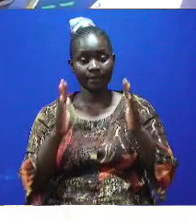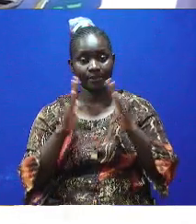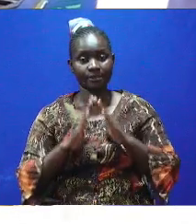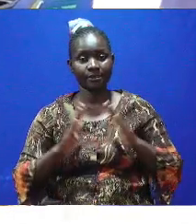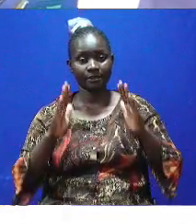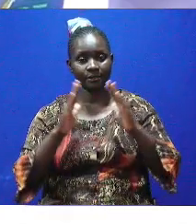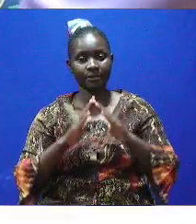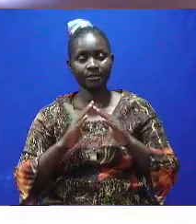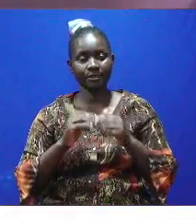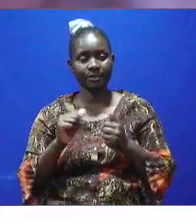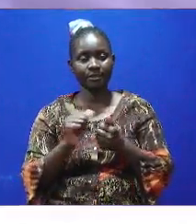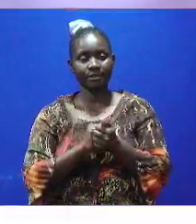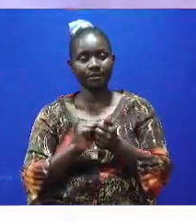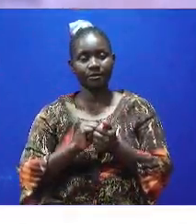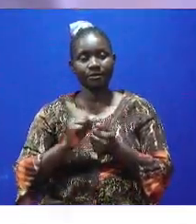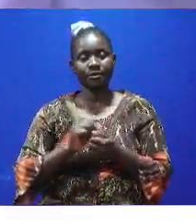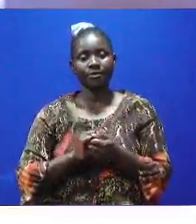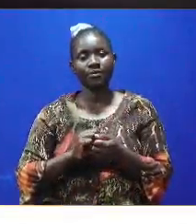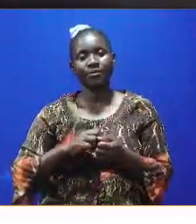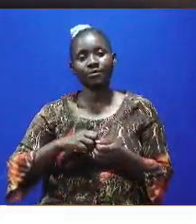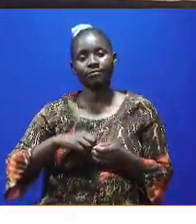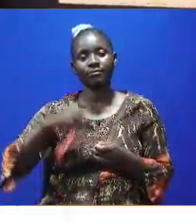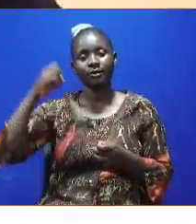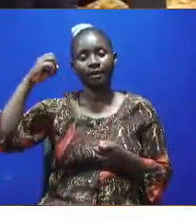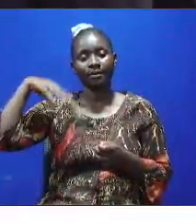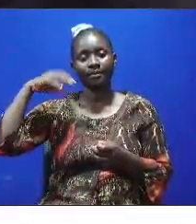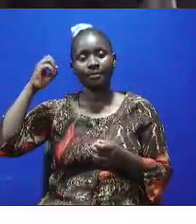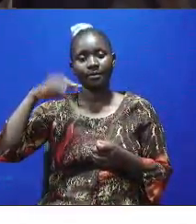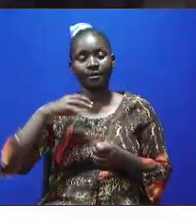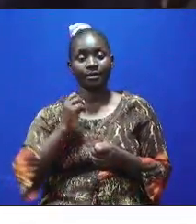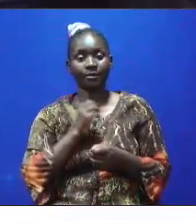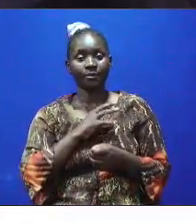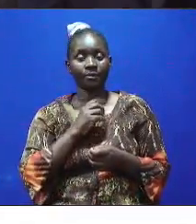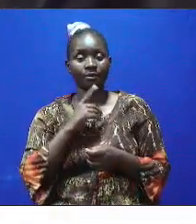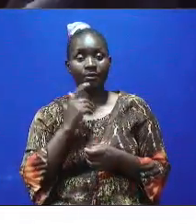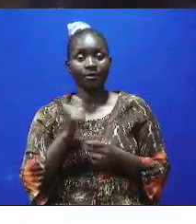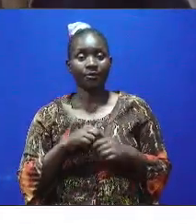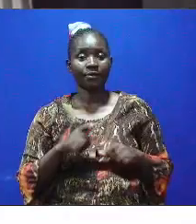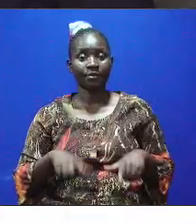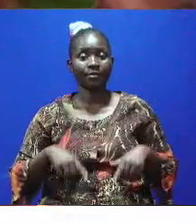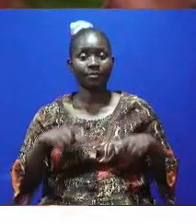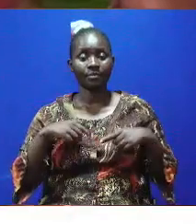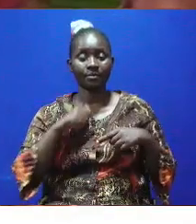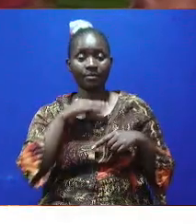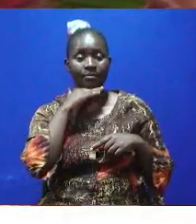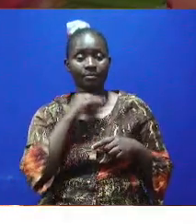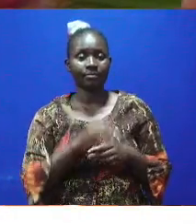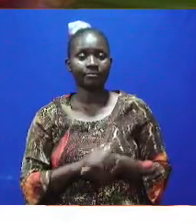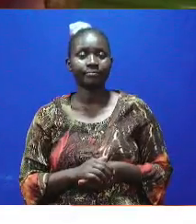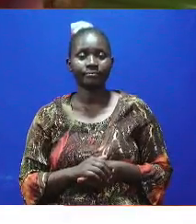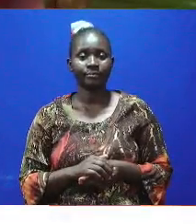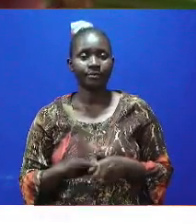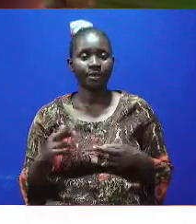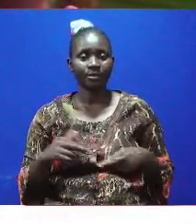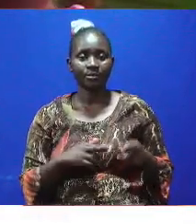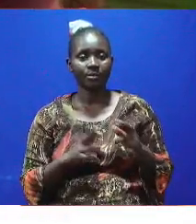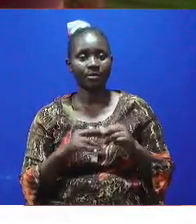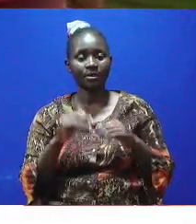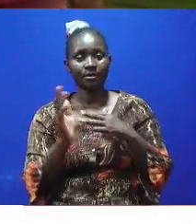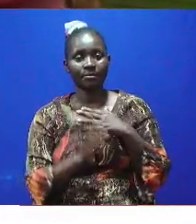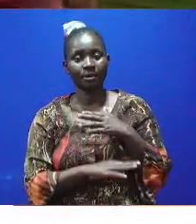chitaya chichipare cho kikia berige kubakosereria ase ogosiria obugima bwabo ale abere okore binte binge